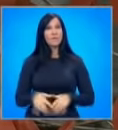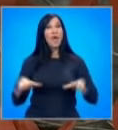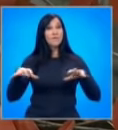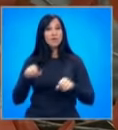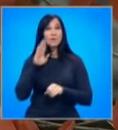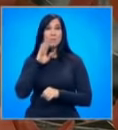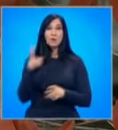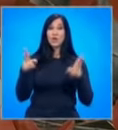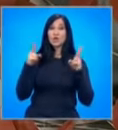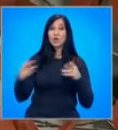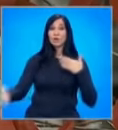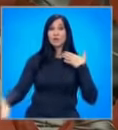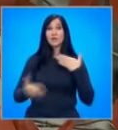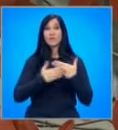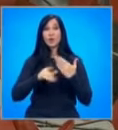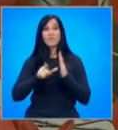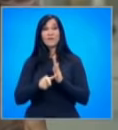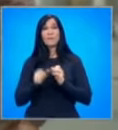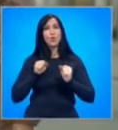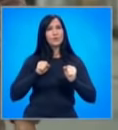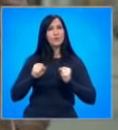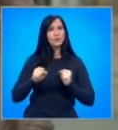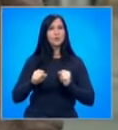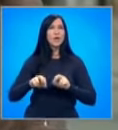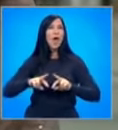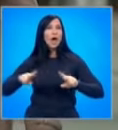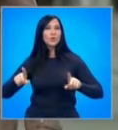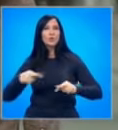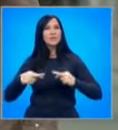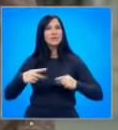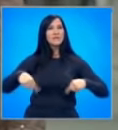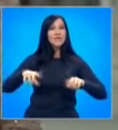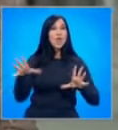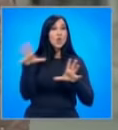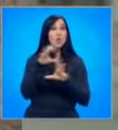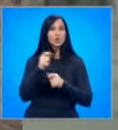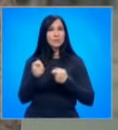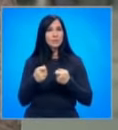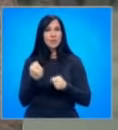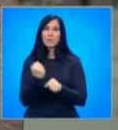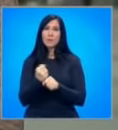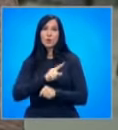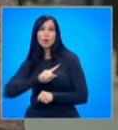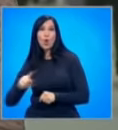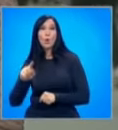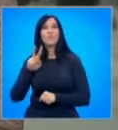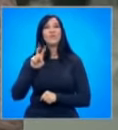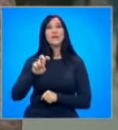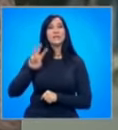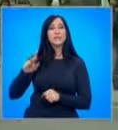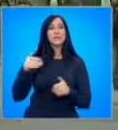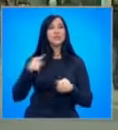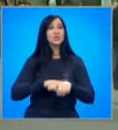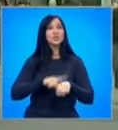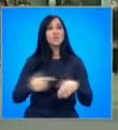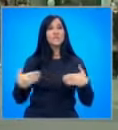Властите в Белгия решиха да затворят временно дискотеките, а останалите заведения и нощните магазини да работят до 23 часа